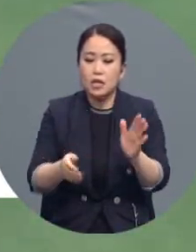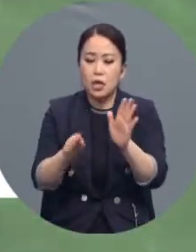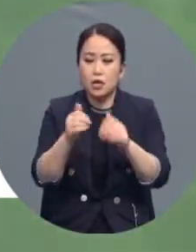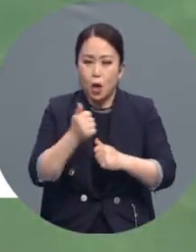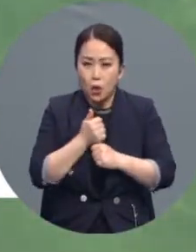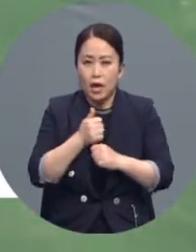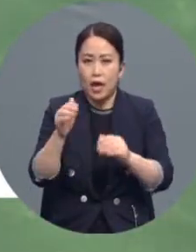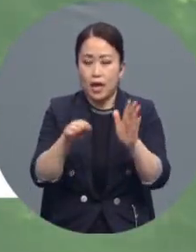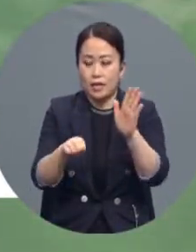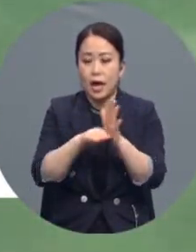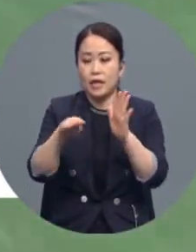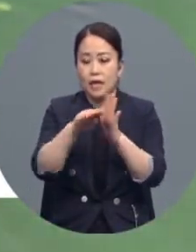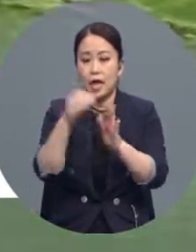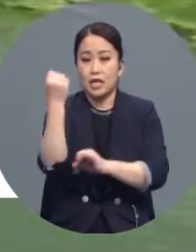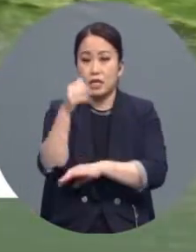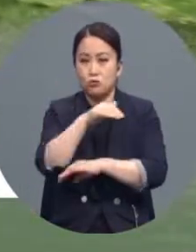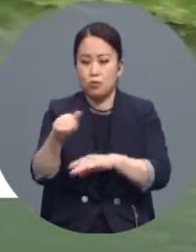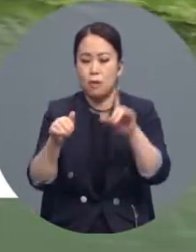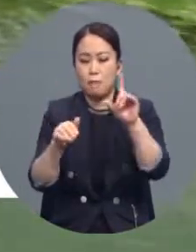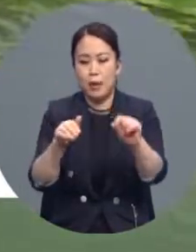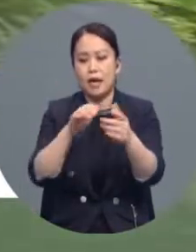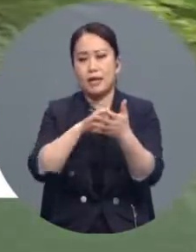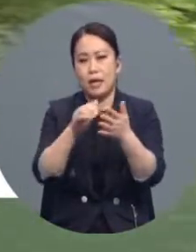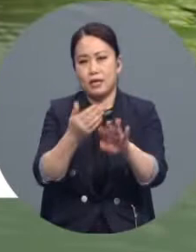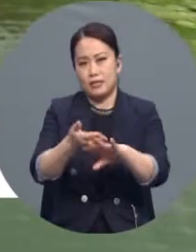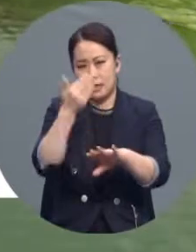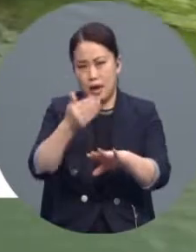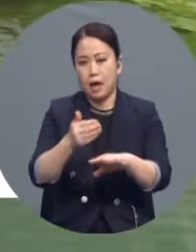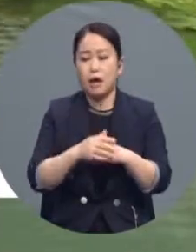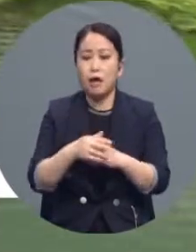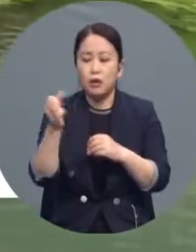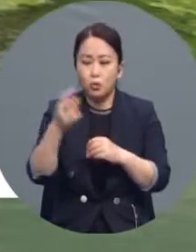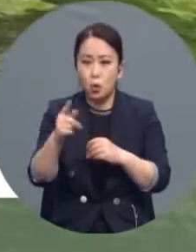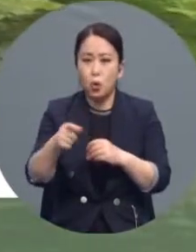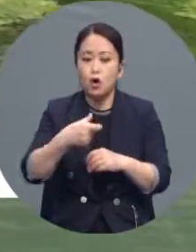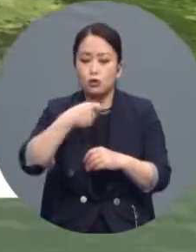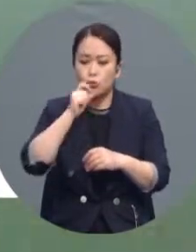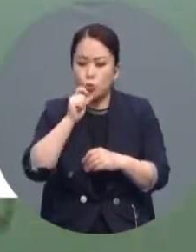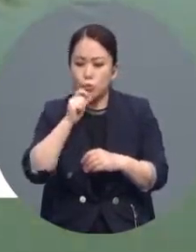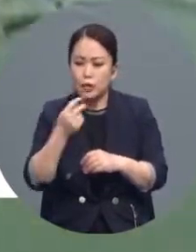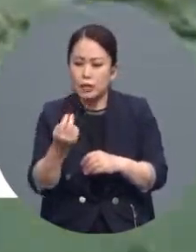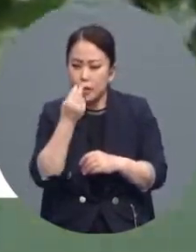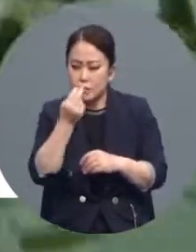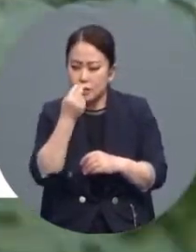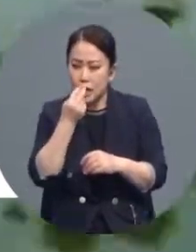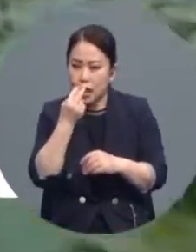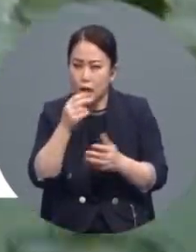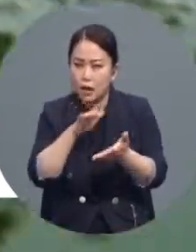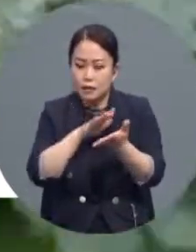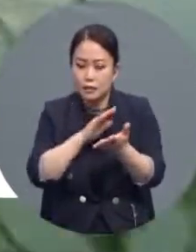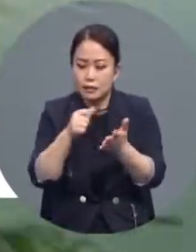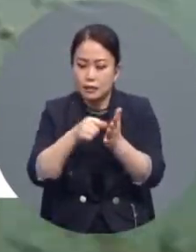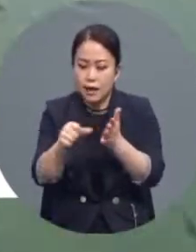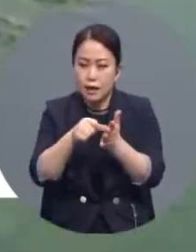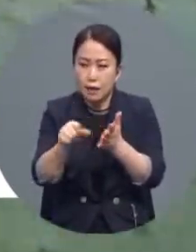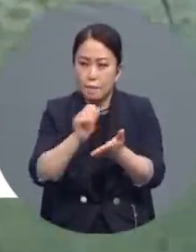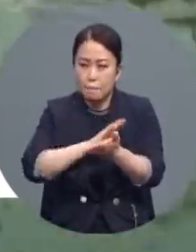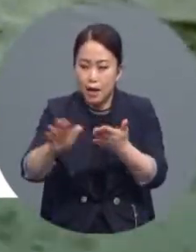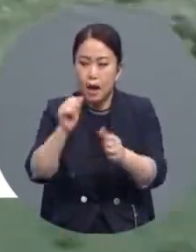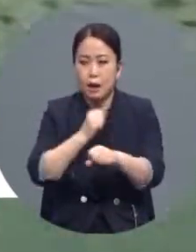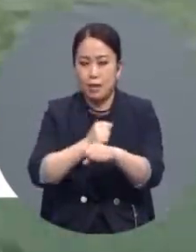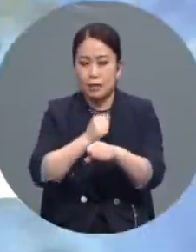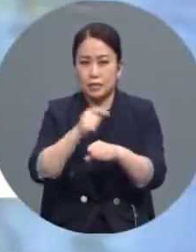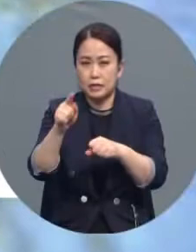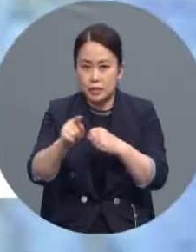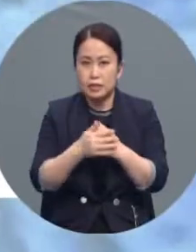유지하고 있습니다. 상수도 사업본부는 지난달 30일 수돗물의 냄새 물질을 제거하는 분말 활성탄 투입